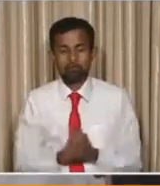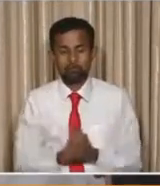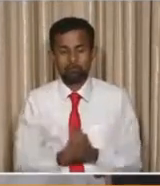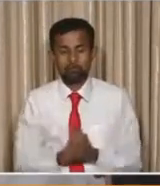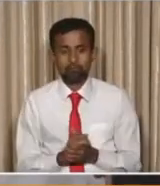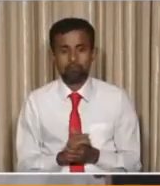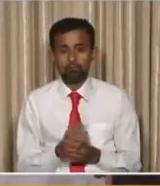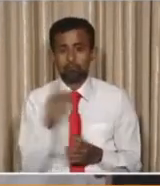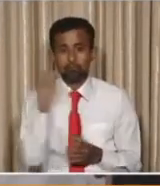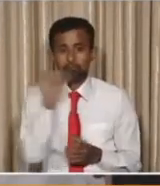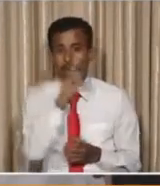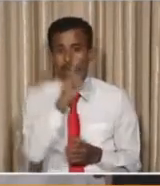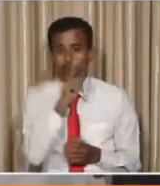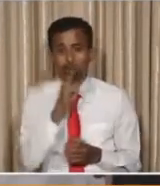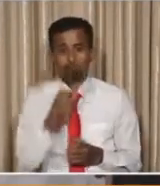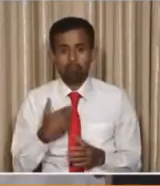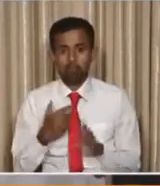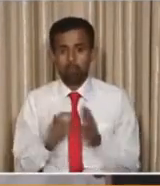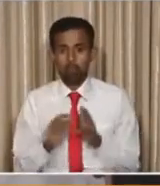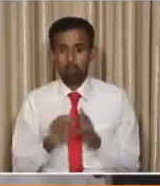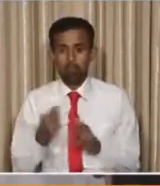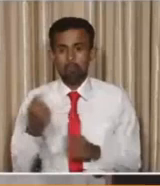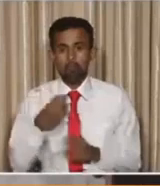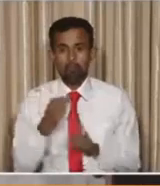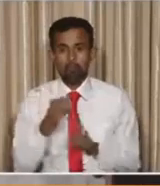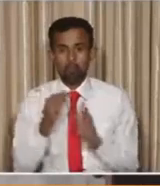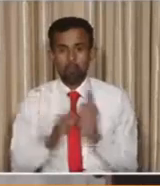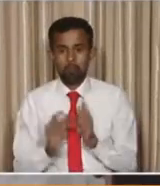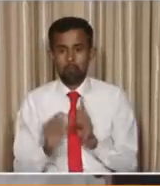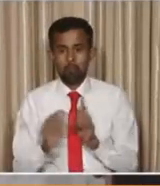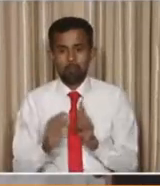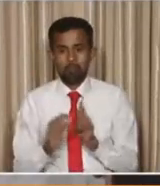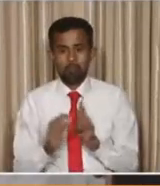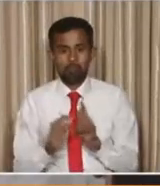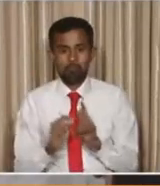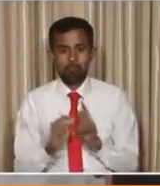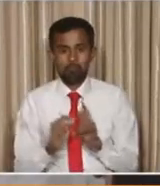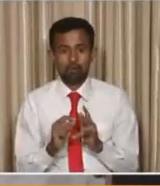එදා ඉස්සෙල්ල මොකද්ද කරේ මම කාර්යාලේ ඇවිල්ලා අගමැති කාර්යාලේ අරගත්තා